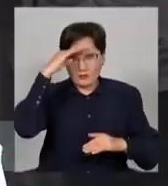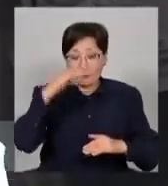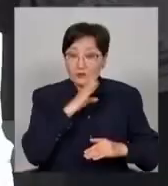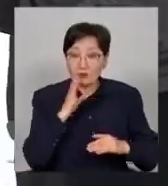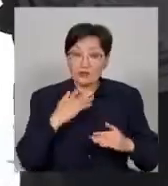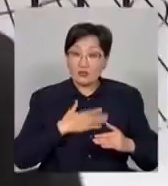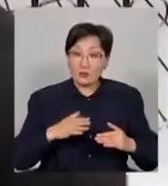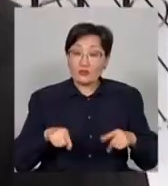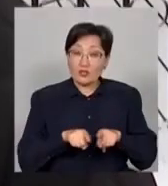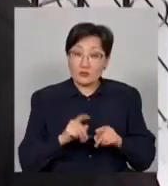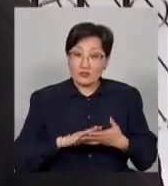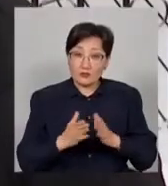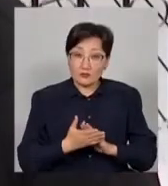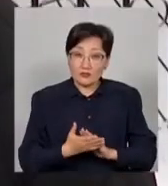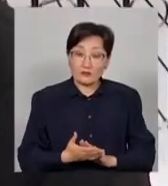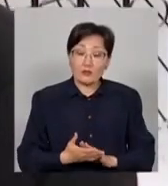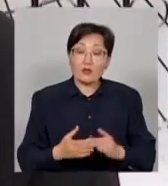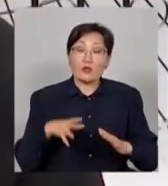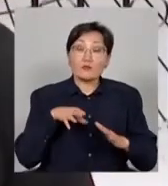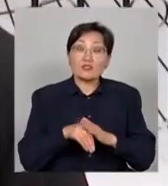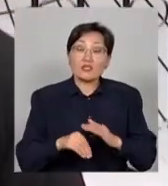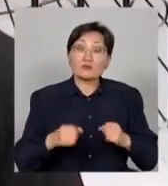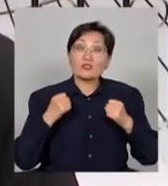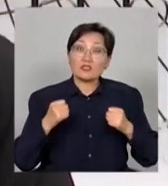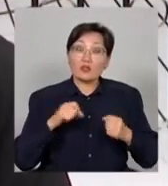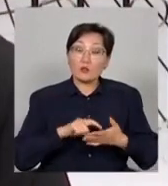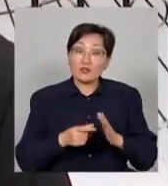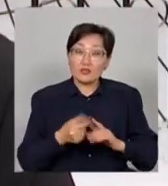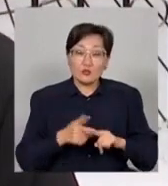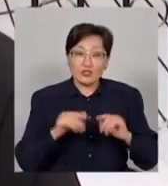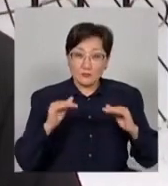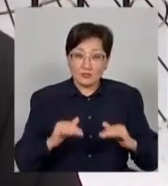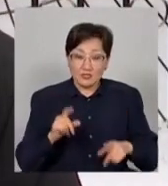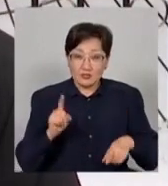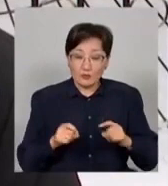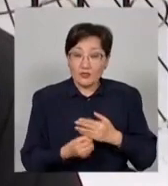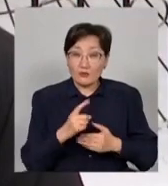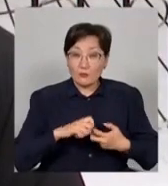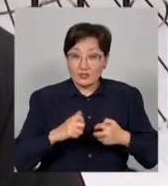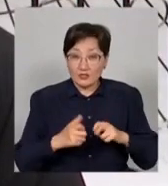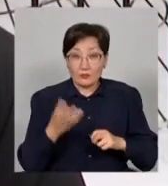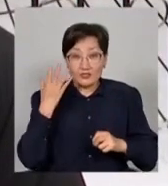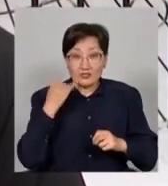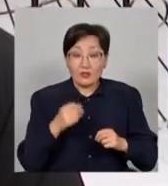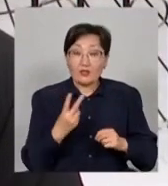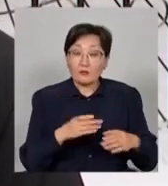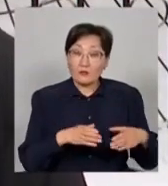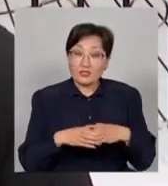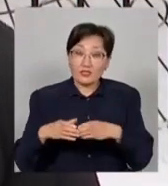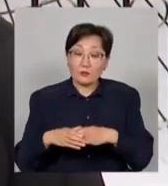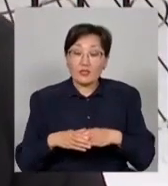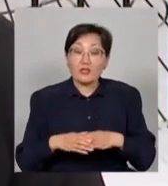недовольные такой ситуацией вместимость тренажёрного зала Очень низкая иногда возникает проблемы Когда в двух классах